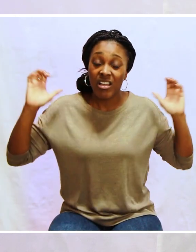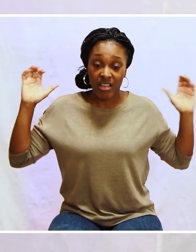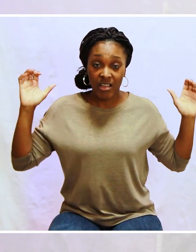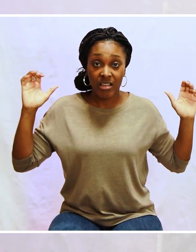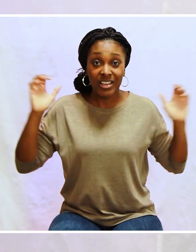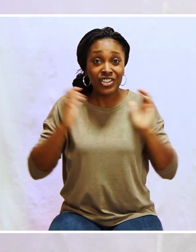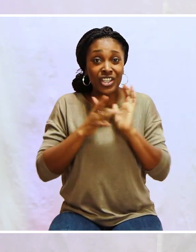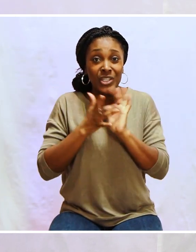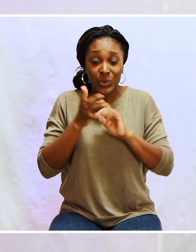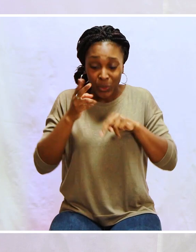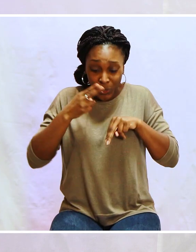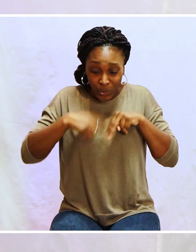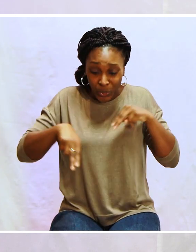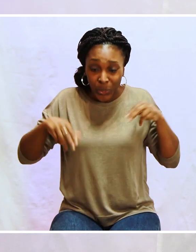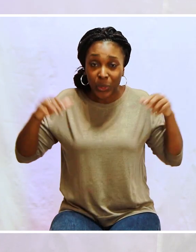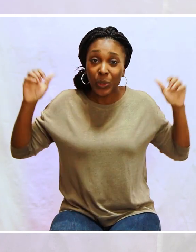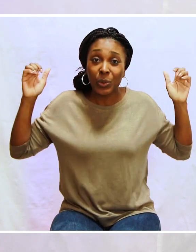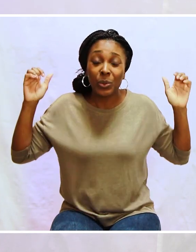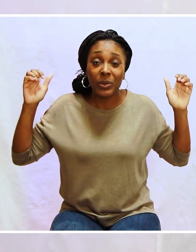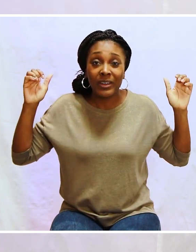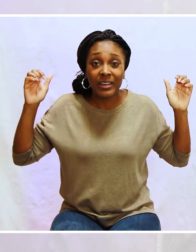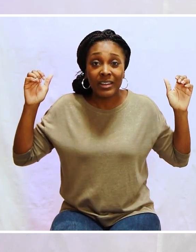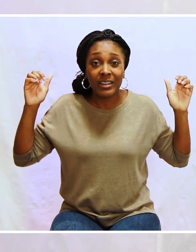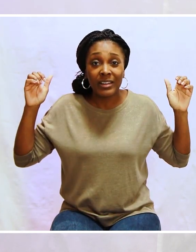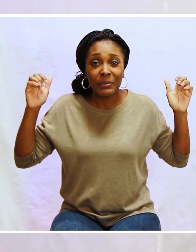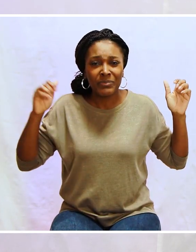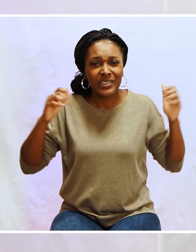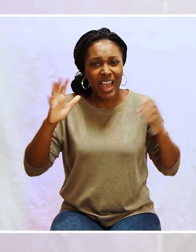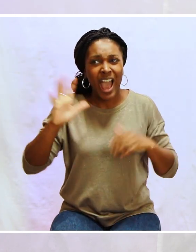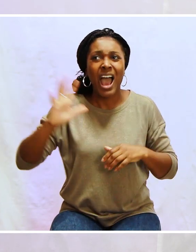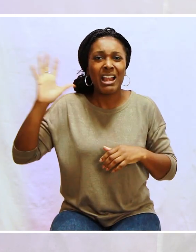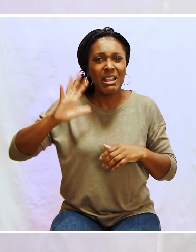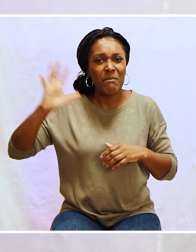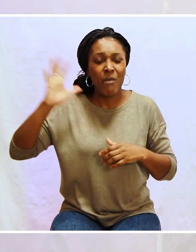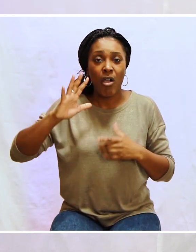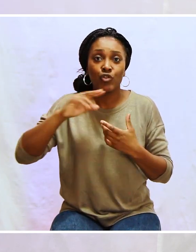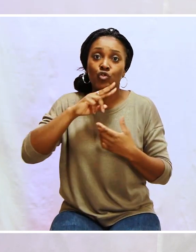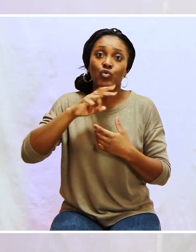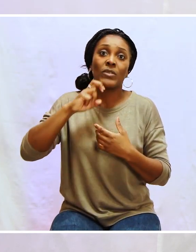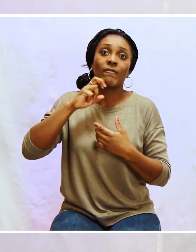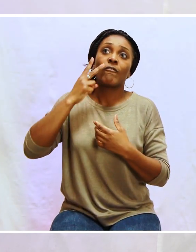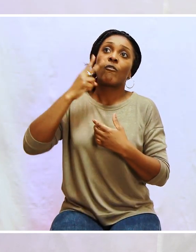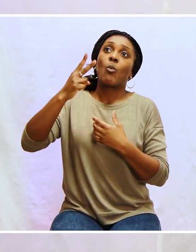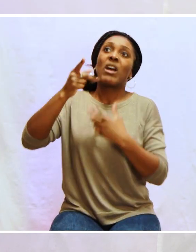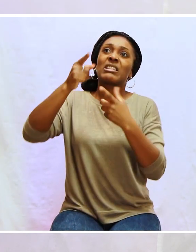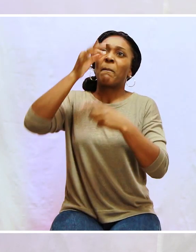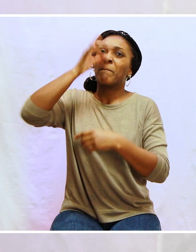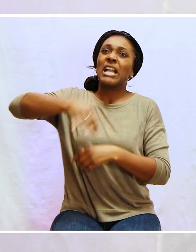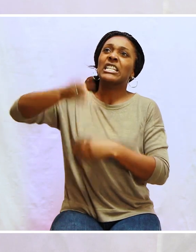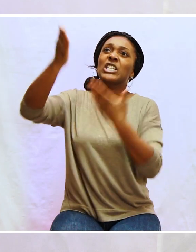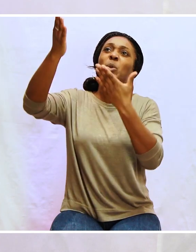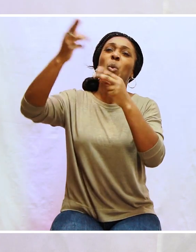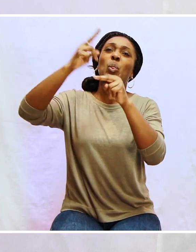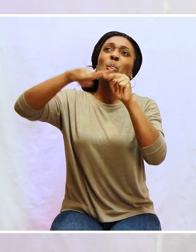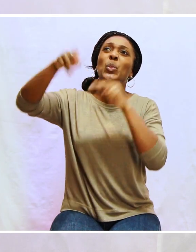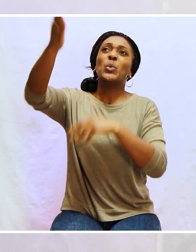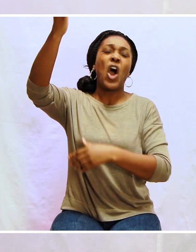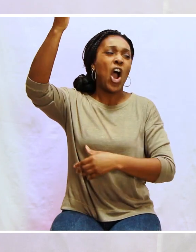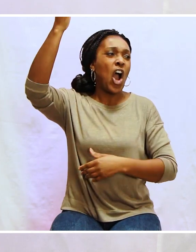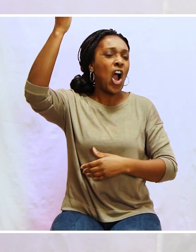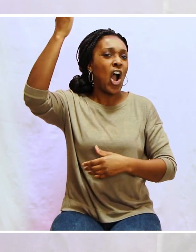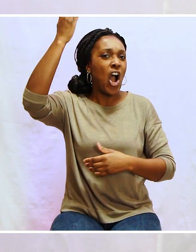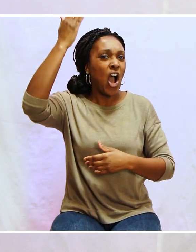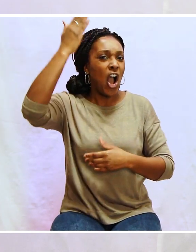était nu sur la croix. Chose qui était eh bien, une vraie malédiction aux yeux des Juifs. Donc c'était un homme maudit sur la terre alors que c'est un homme